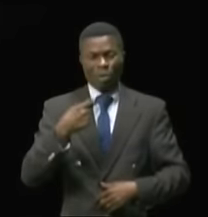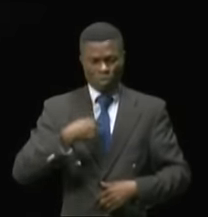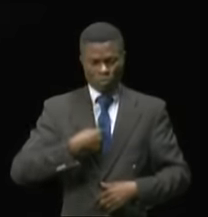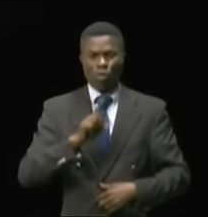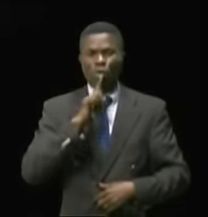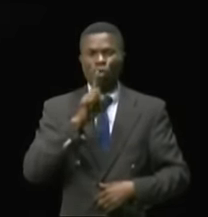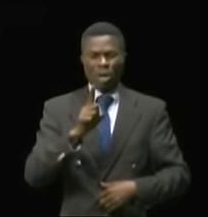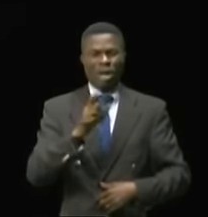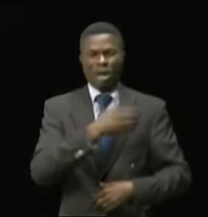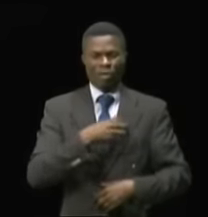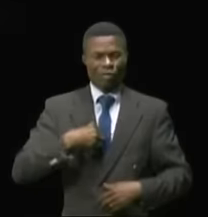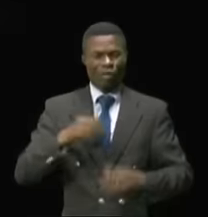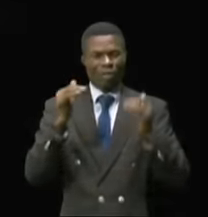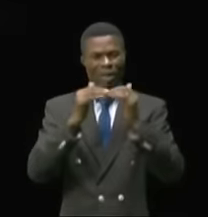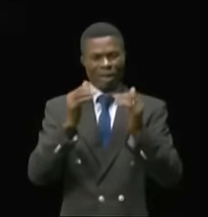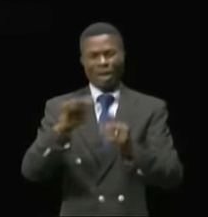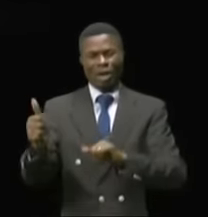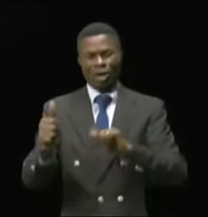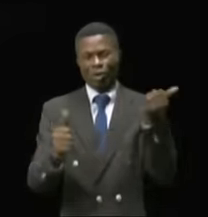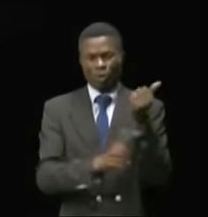femme comme toute autre.